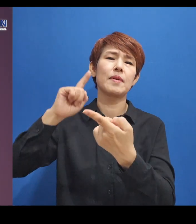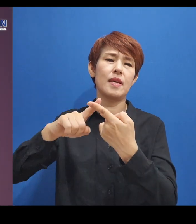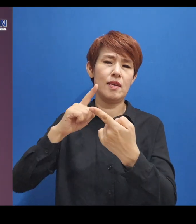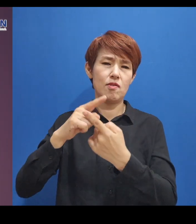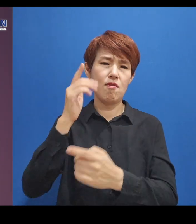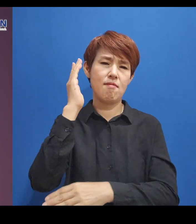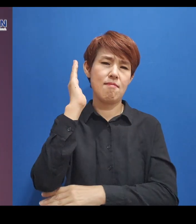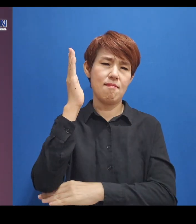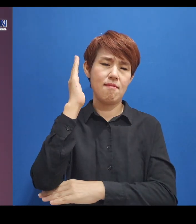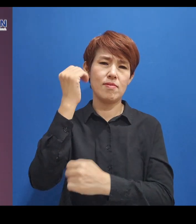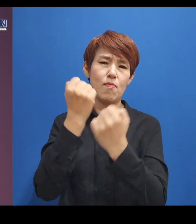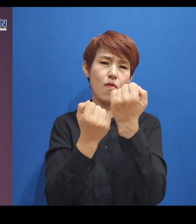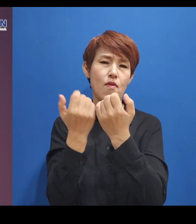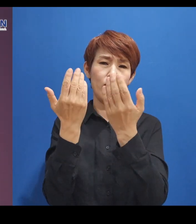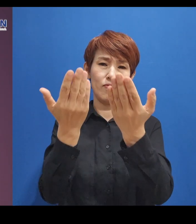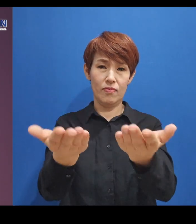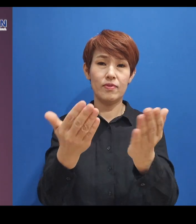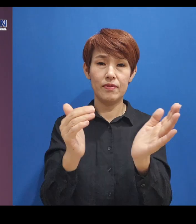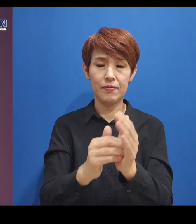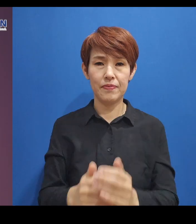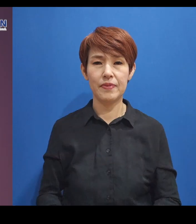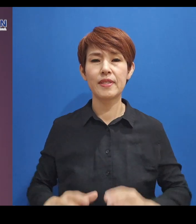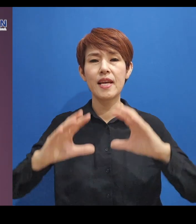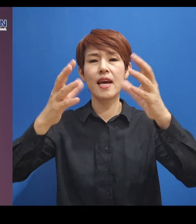분이신지를 설명하게 하셨죠.